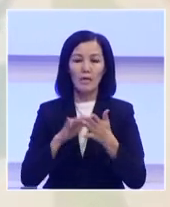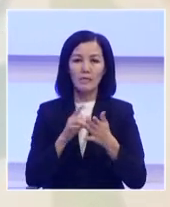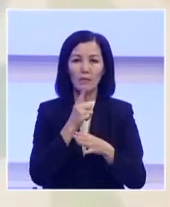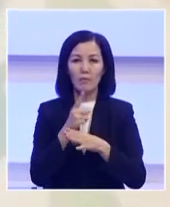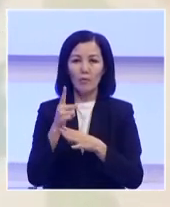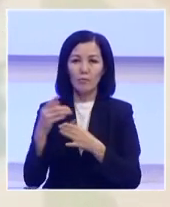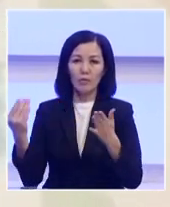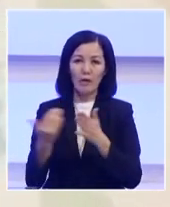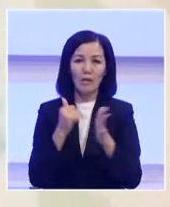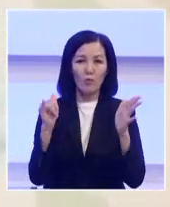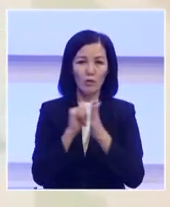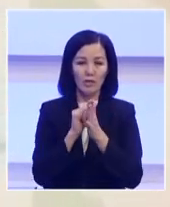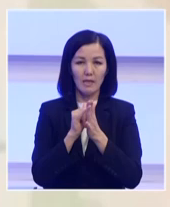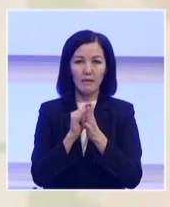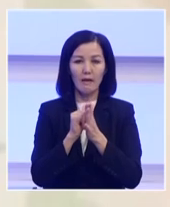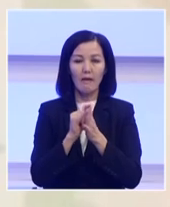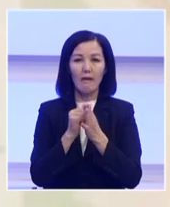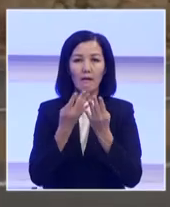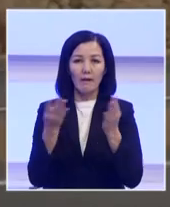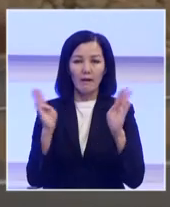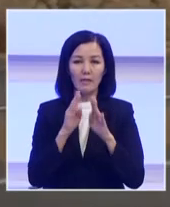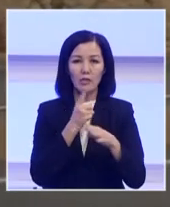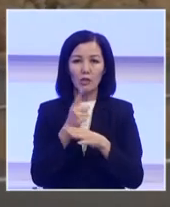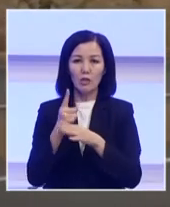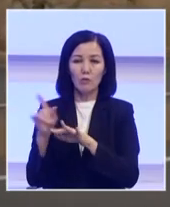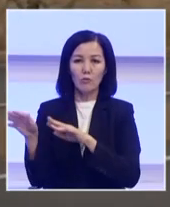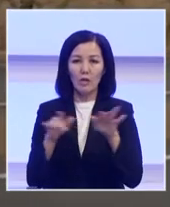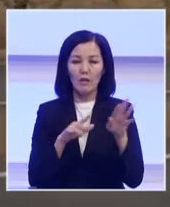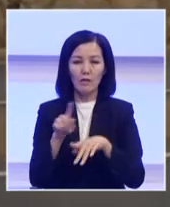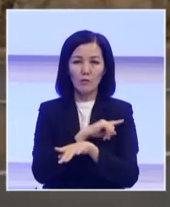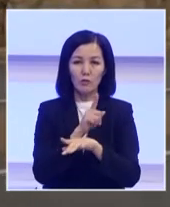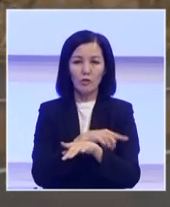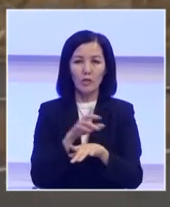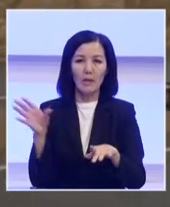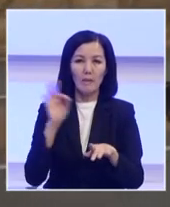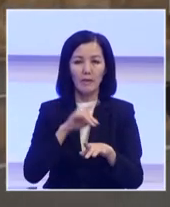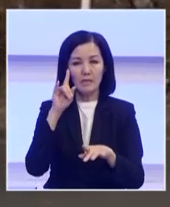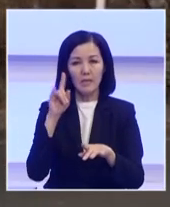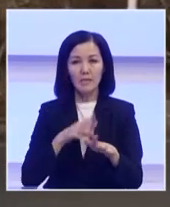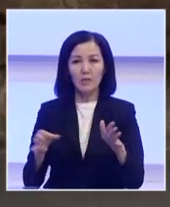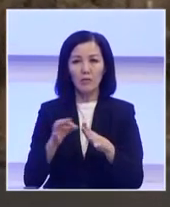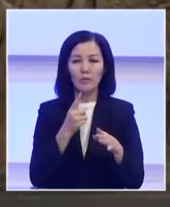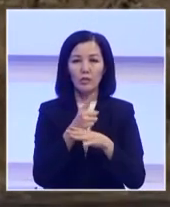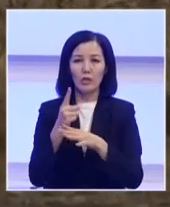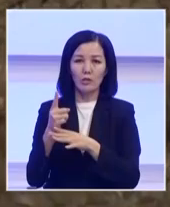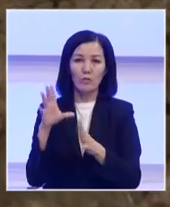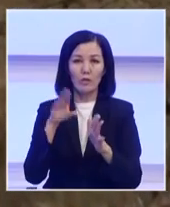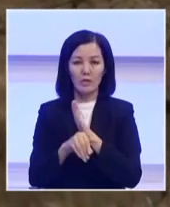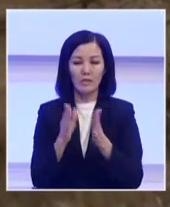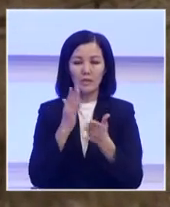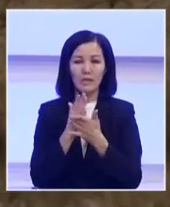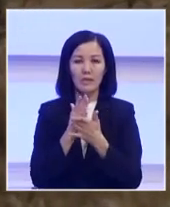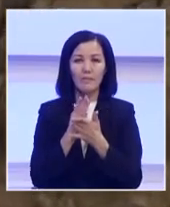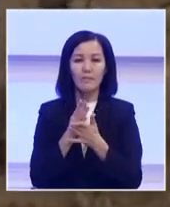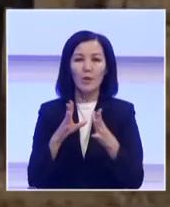жұмысы қайта жанданып, қалада карантин шектеу шаралары күшейтіледі. Сондай-ақ Батыс Қазақстан облысында да бірқатар шектеу шаралары енгізіледі.